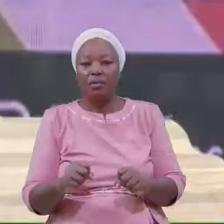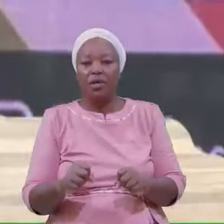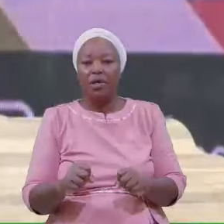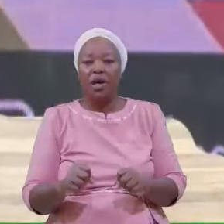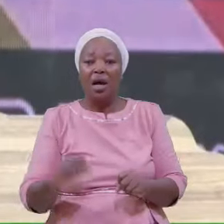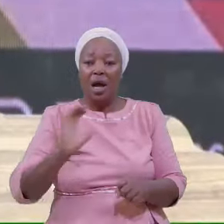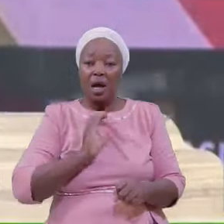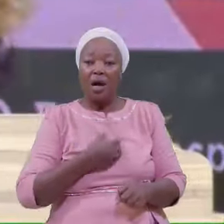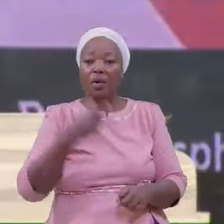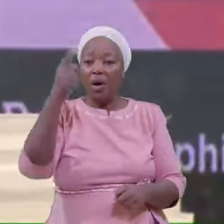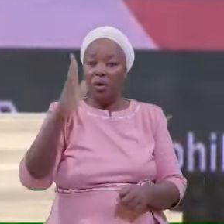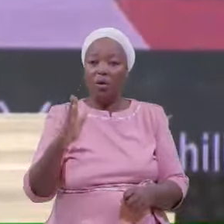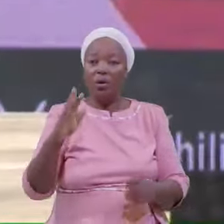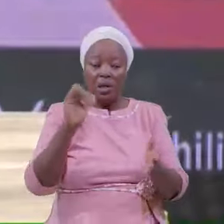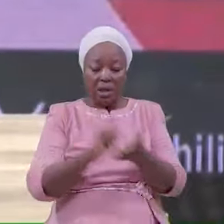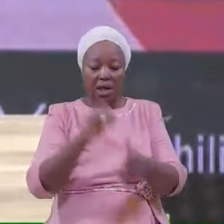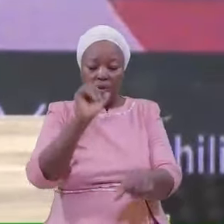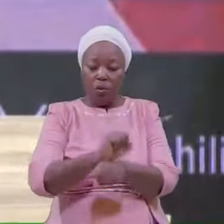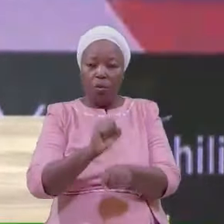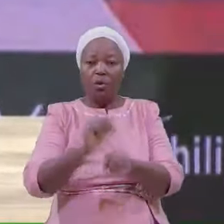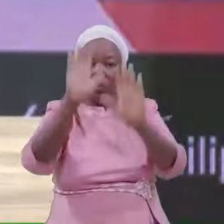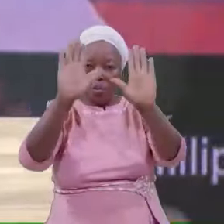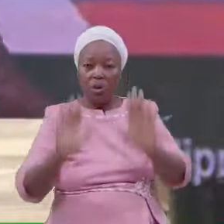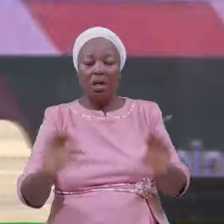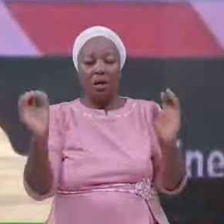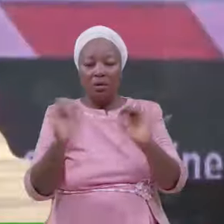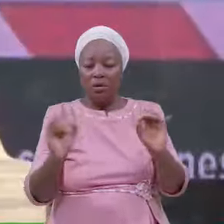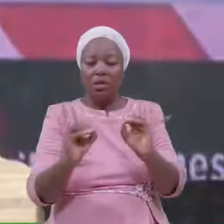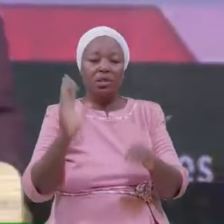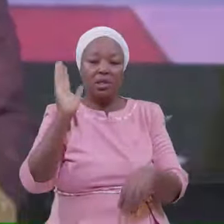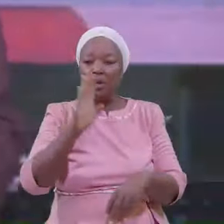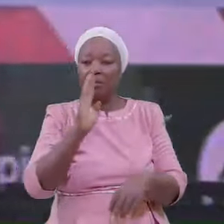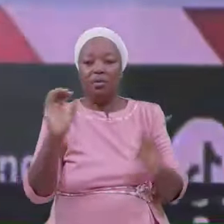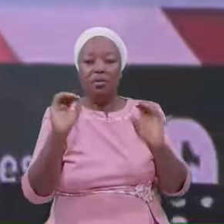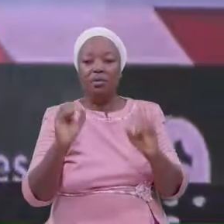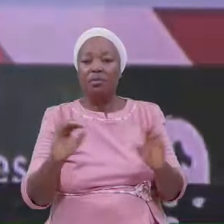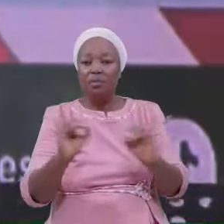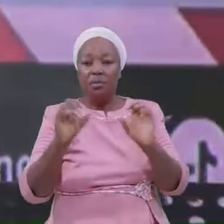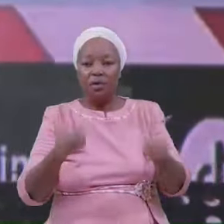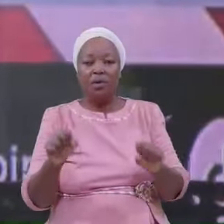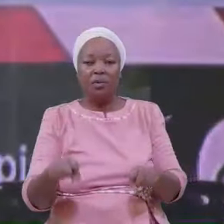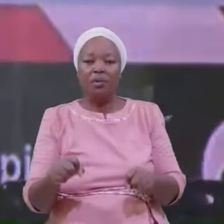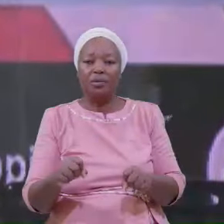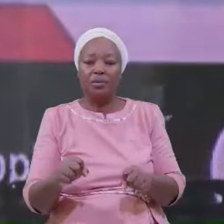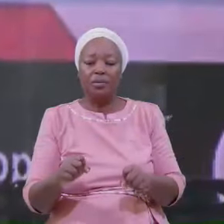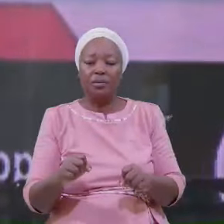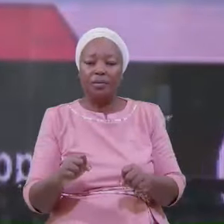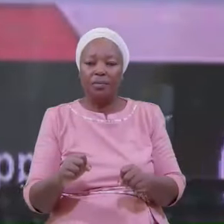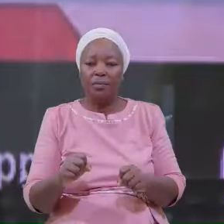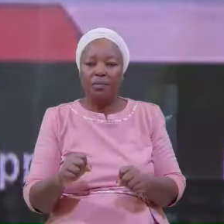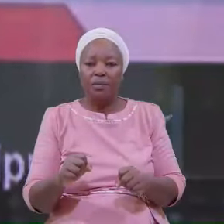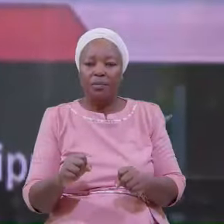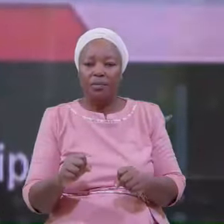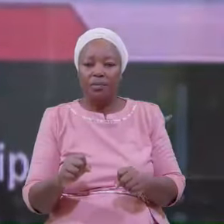works wonders, nothing shall be impossible. Ang Diyos nang gumagawa ng mga himala, walang imposible sa Kanya. And as you